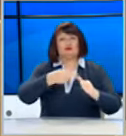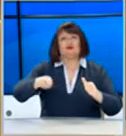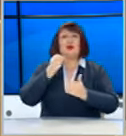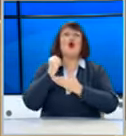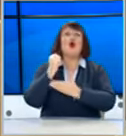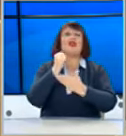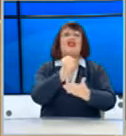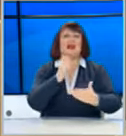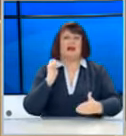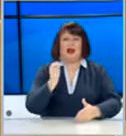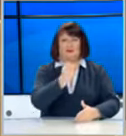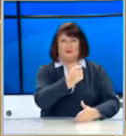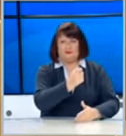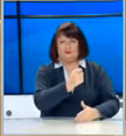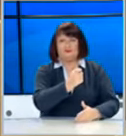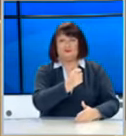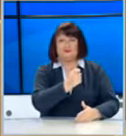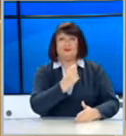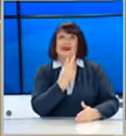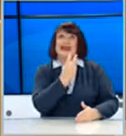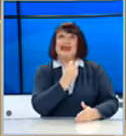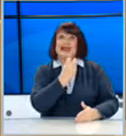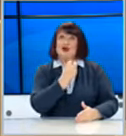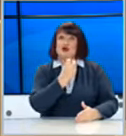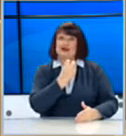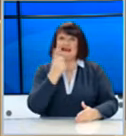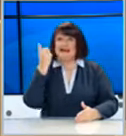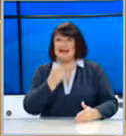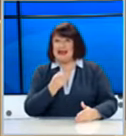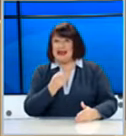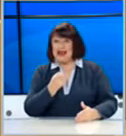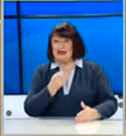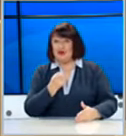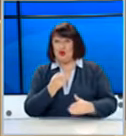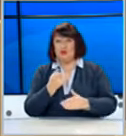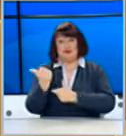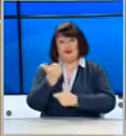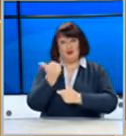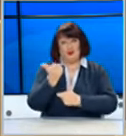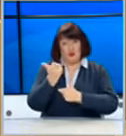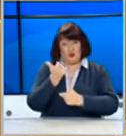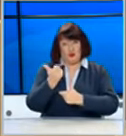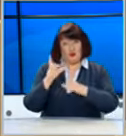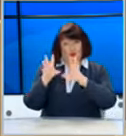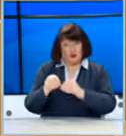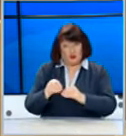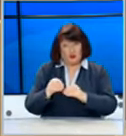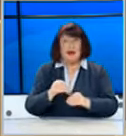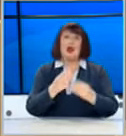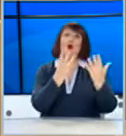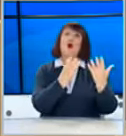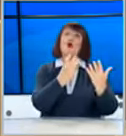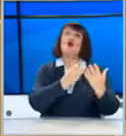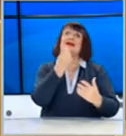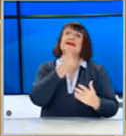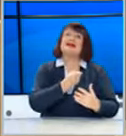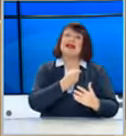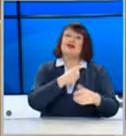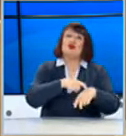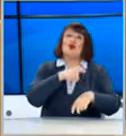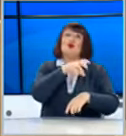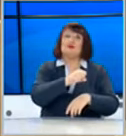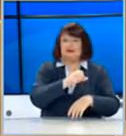κονδυλίων, ώστε από την αναλογία 20-80 που είναι σήμερα πρόληψη καταστολή, να φτάσουμε στο 50-50 χωρίς μείωση